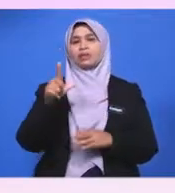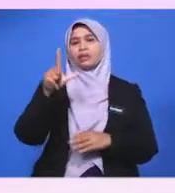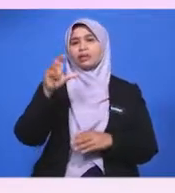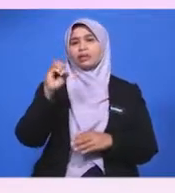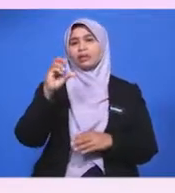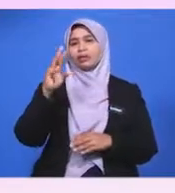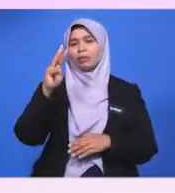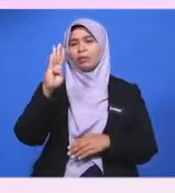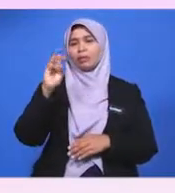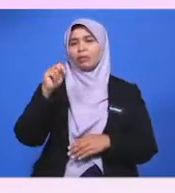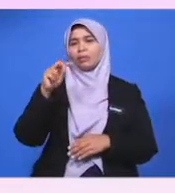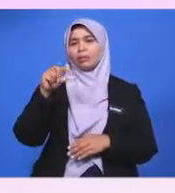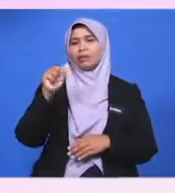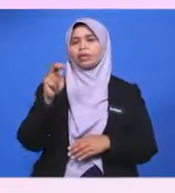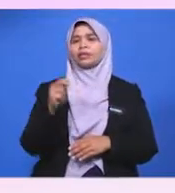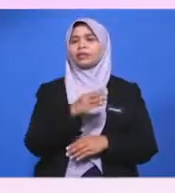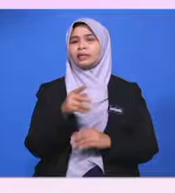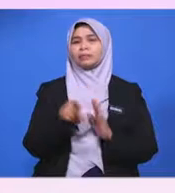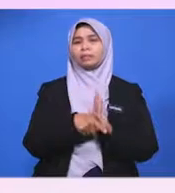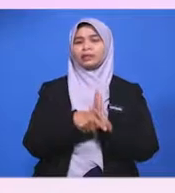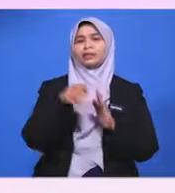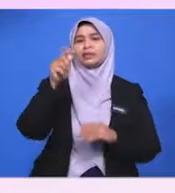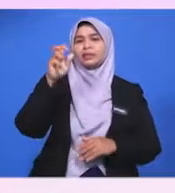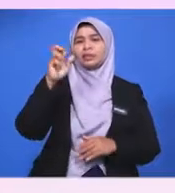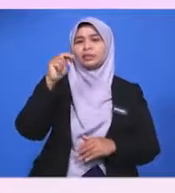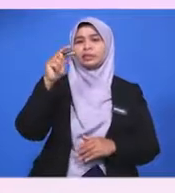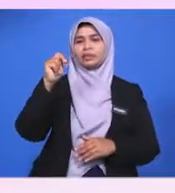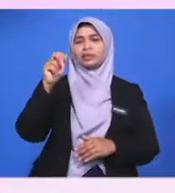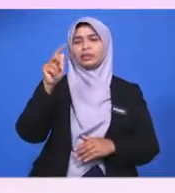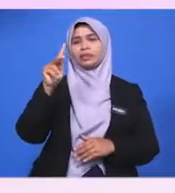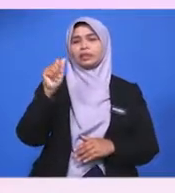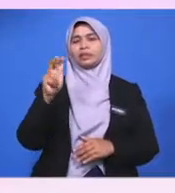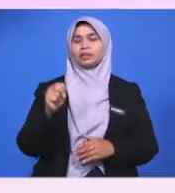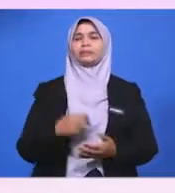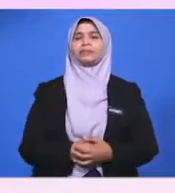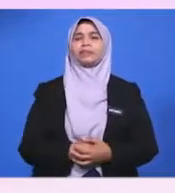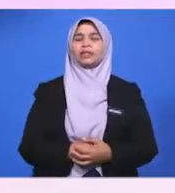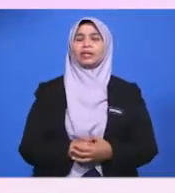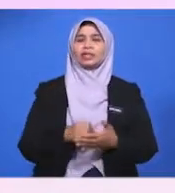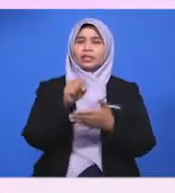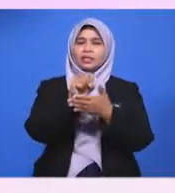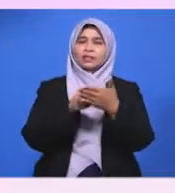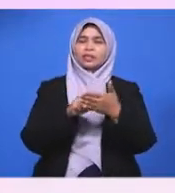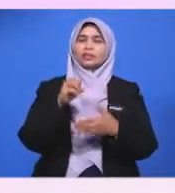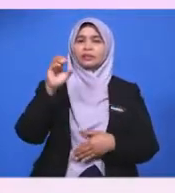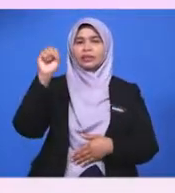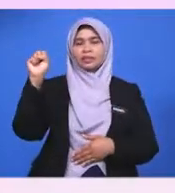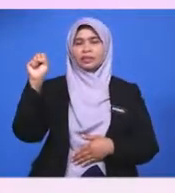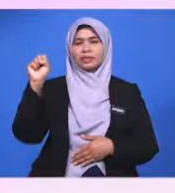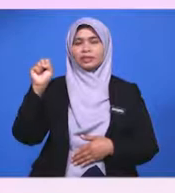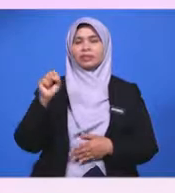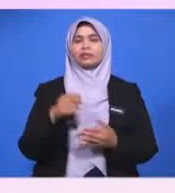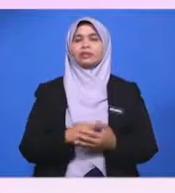dan penternakan. Sektor kedua pula ialah sektor sekunder